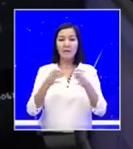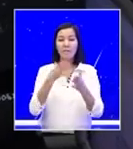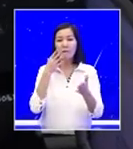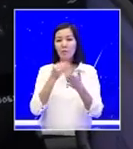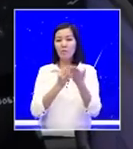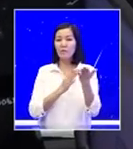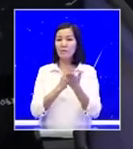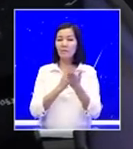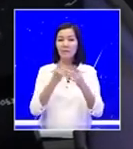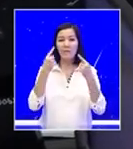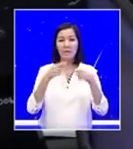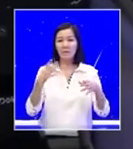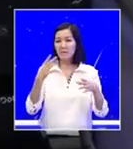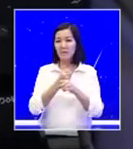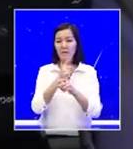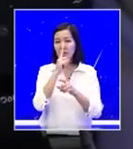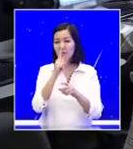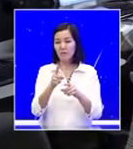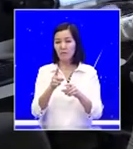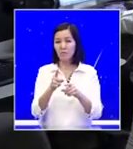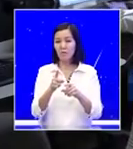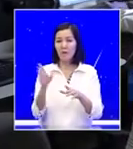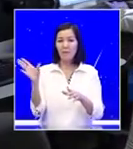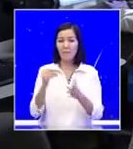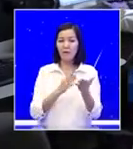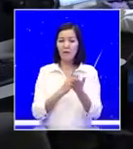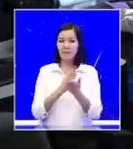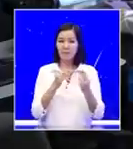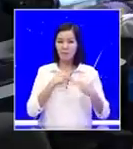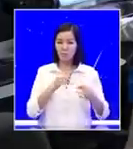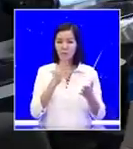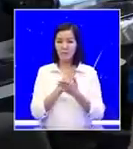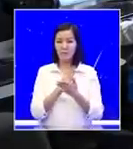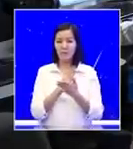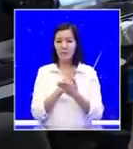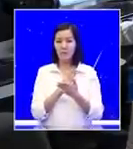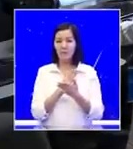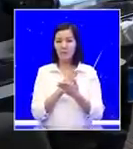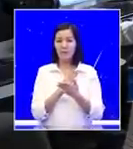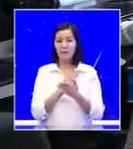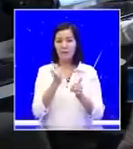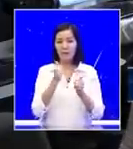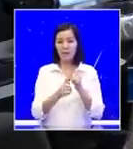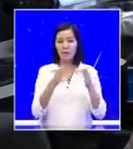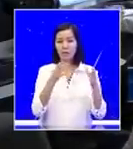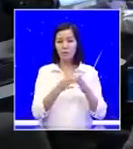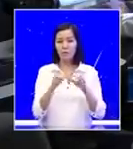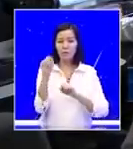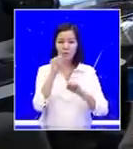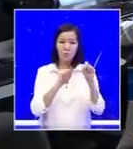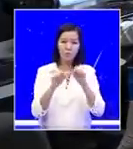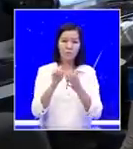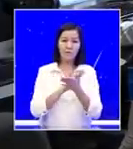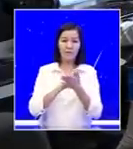қызметкерлерін қысқартпады. Бүкіл қызметкерлер сол штатный режимде жұмыс жасайды. Күн сайын бізде дезинфекция өтеді